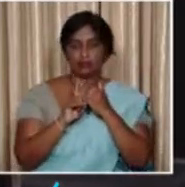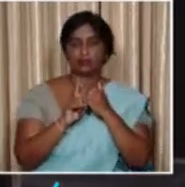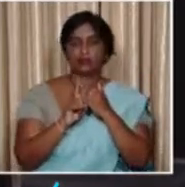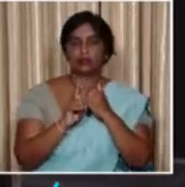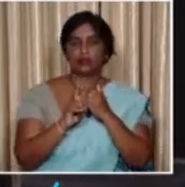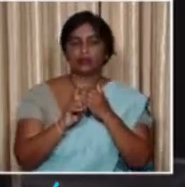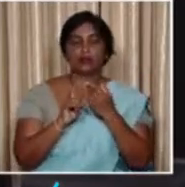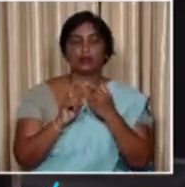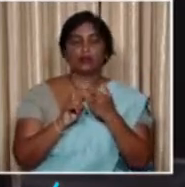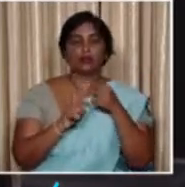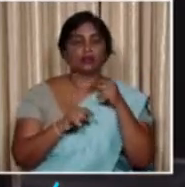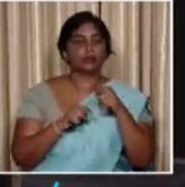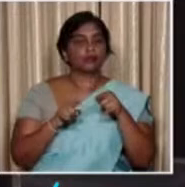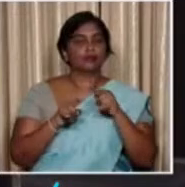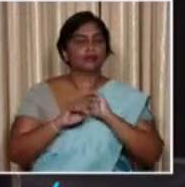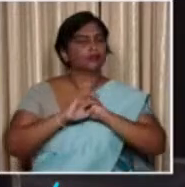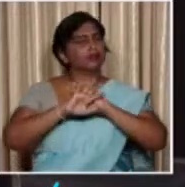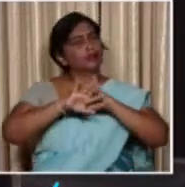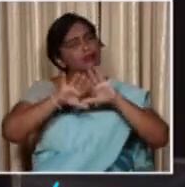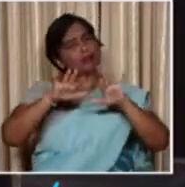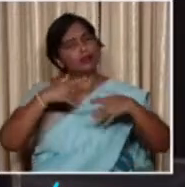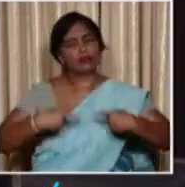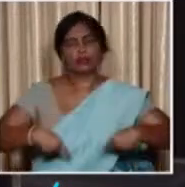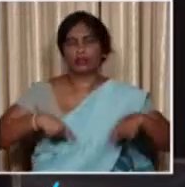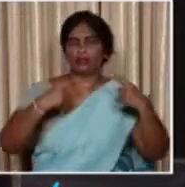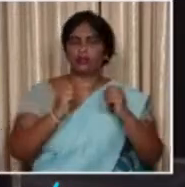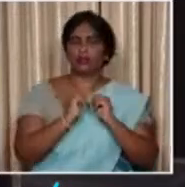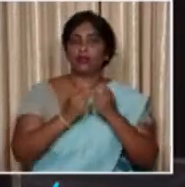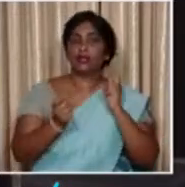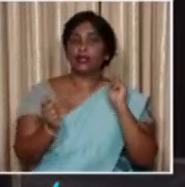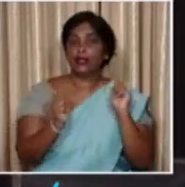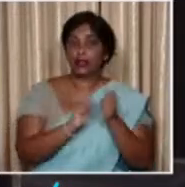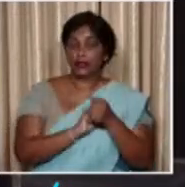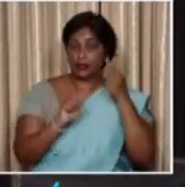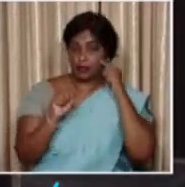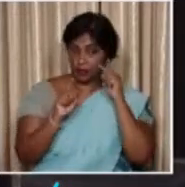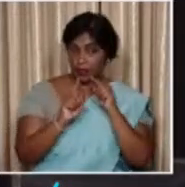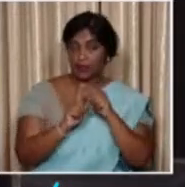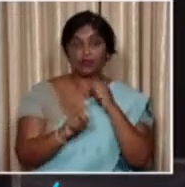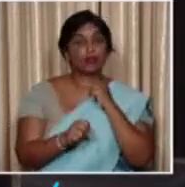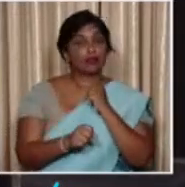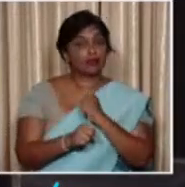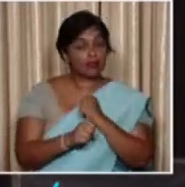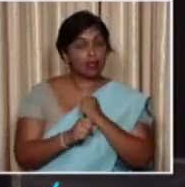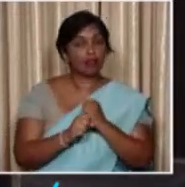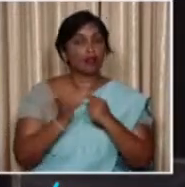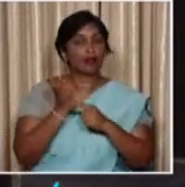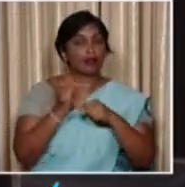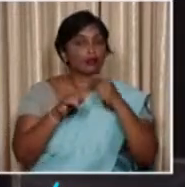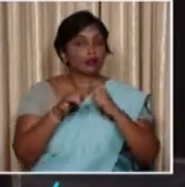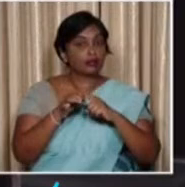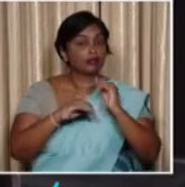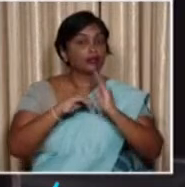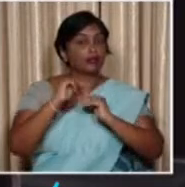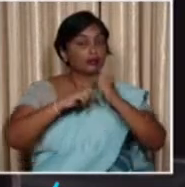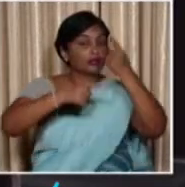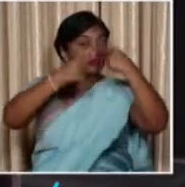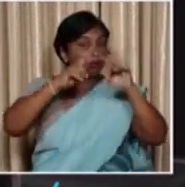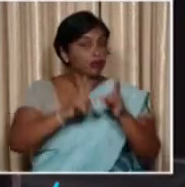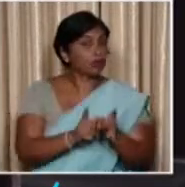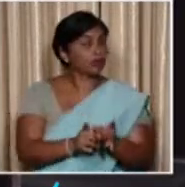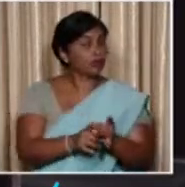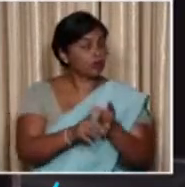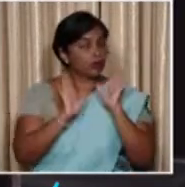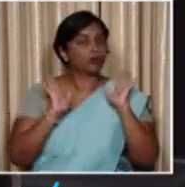තියෙනවානේ ප්‍රසම් මේ මොන තර්කයක්වත් වැඩක් නැහැ ක්‍රිකට් එක රජයේ ප්‍රසම්පාදන ක්‍රියාවලිය අනුගමනය